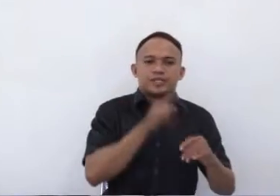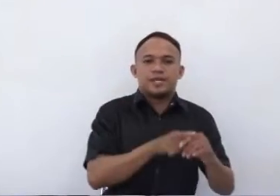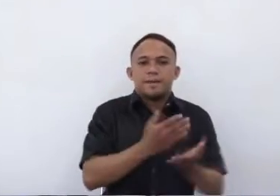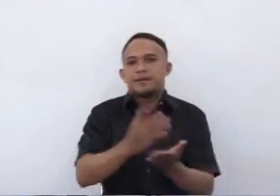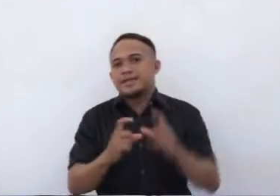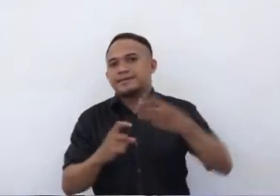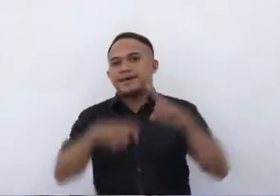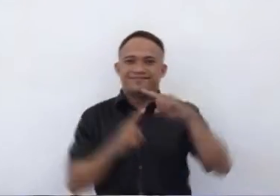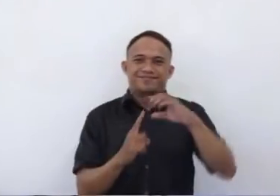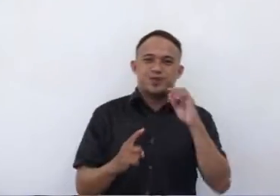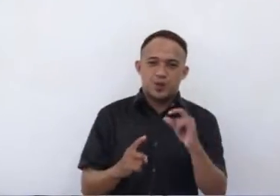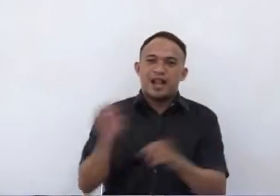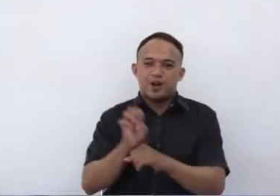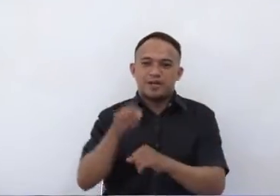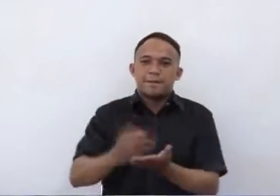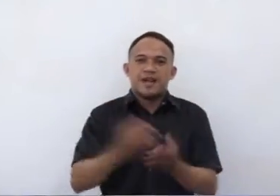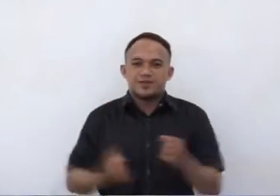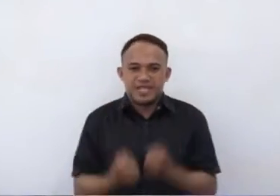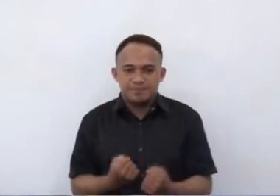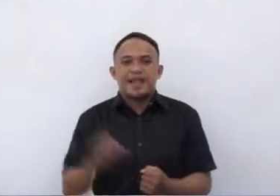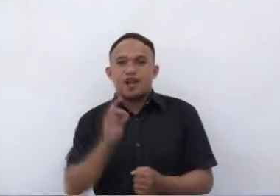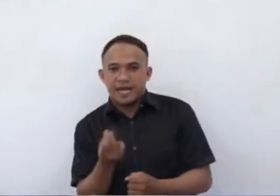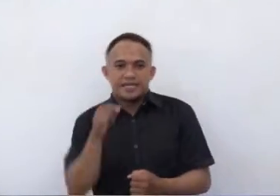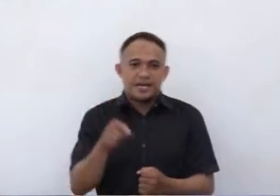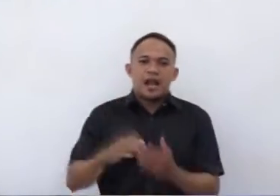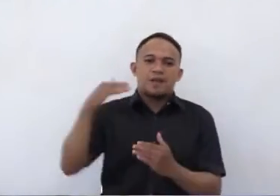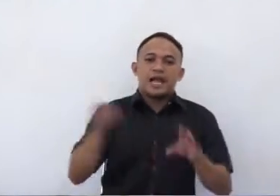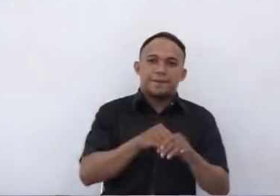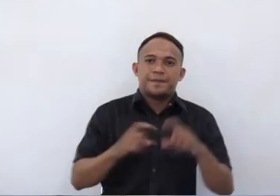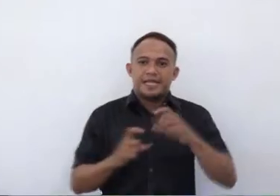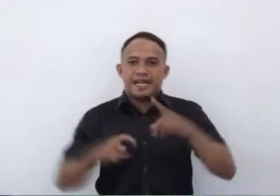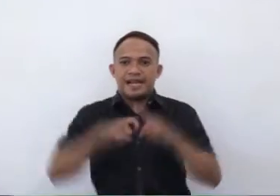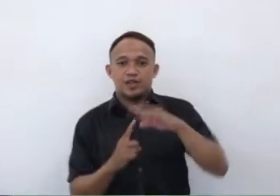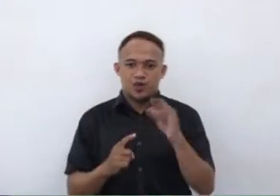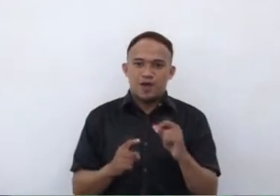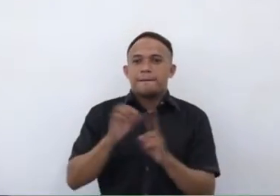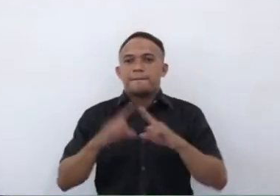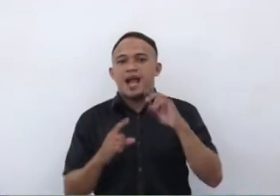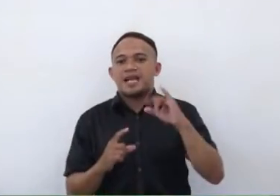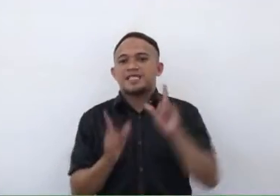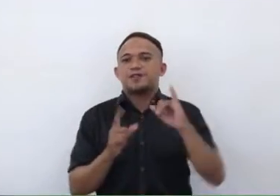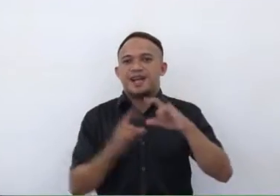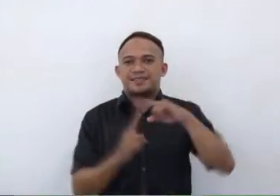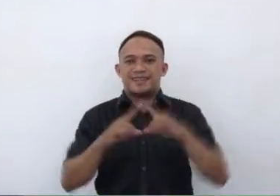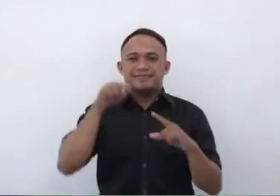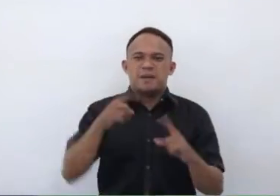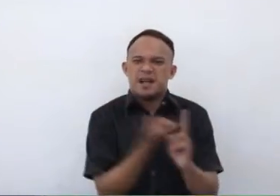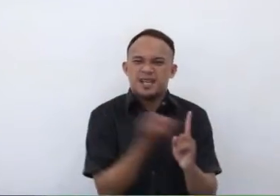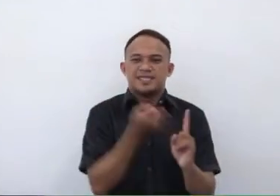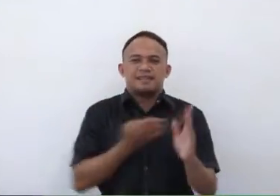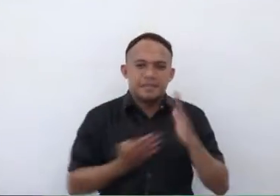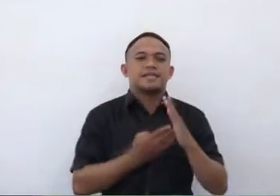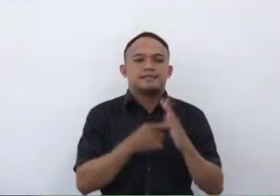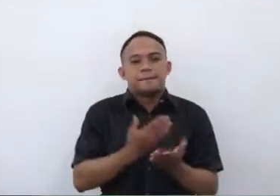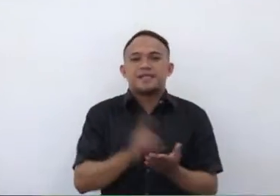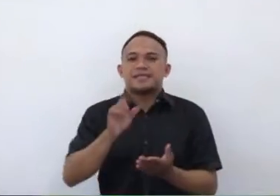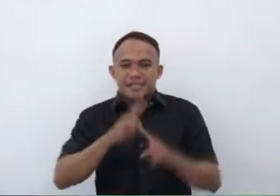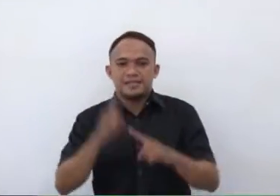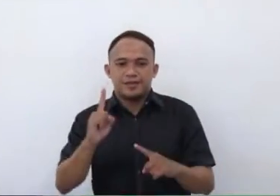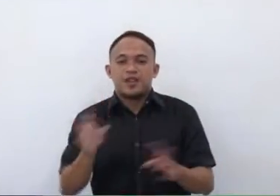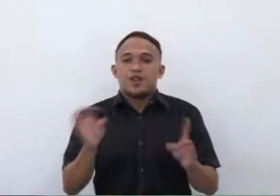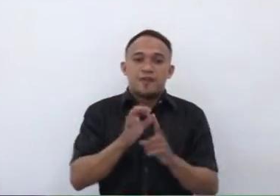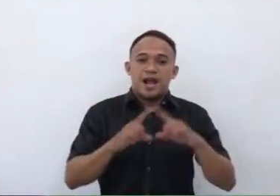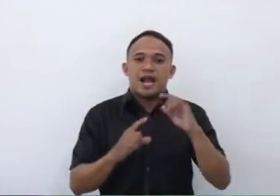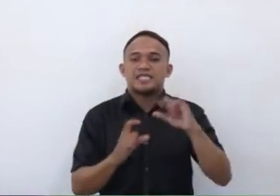ini telah meluluh lantangkan berbagai sektor perekonomian. Sebagai salah satu sektor pariwisata, Pentadio